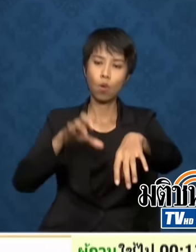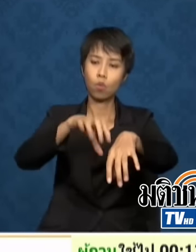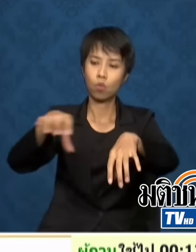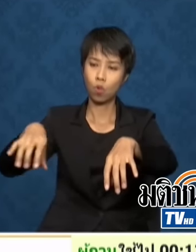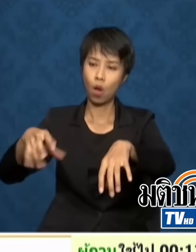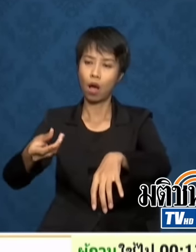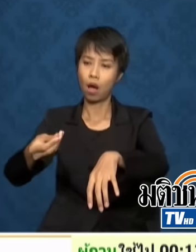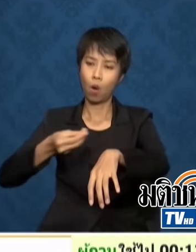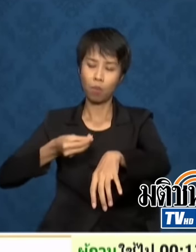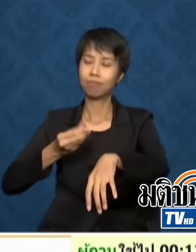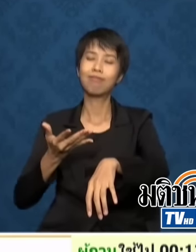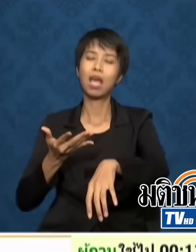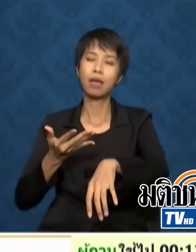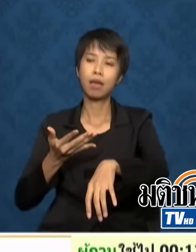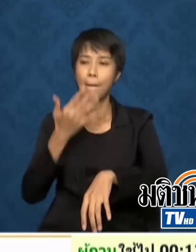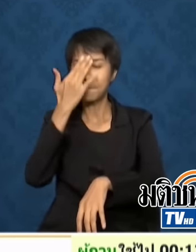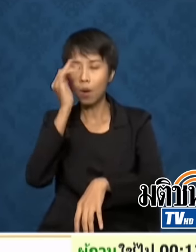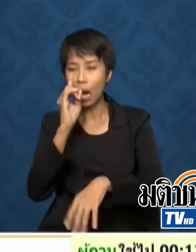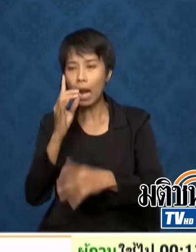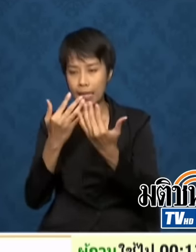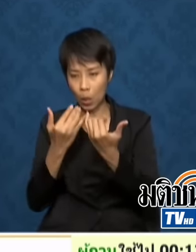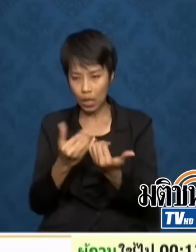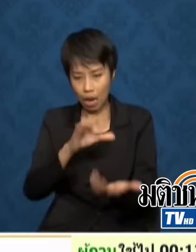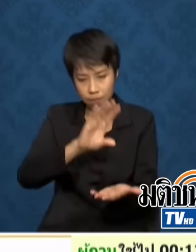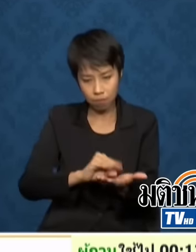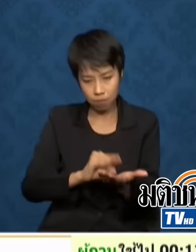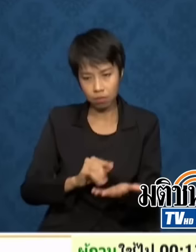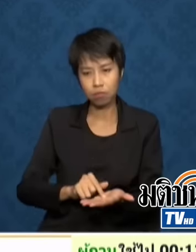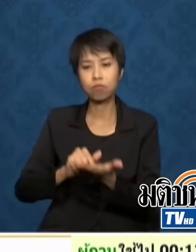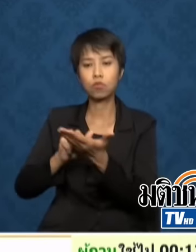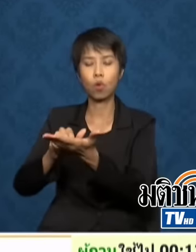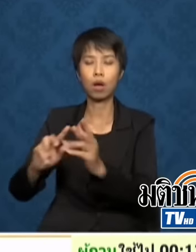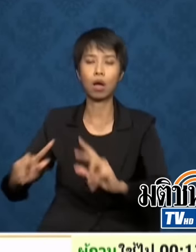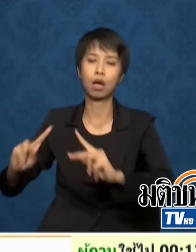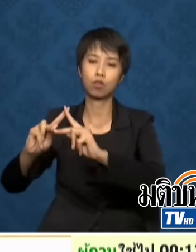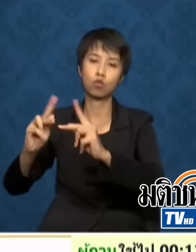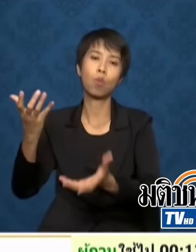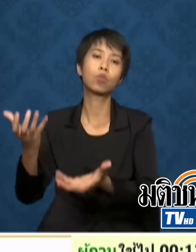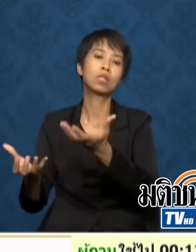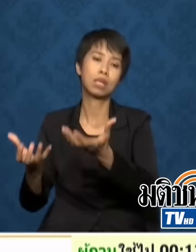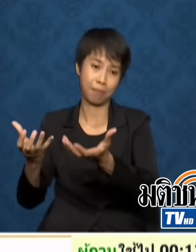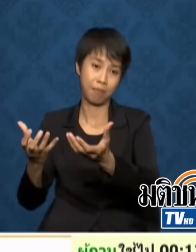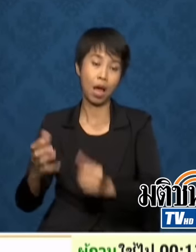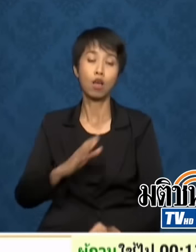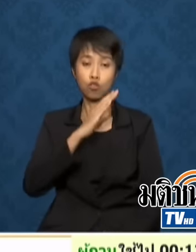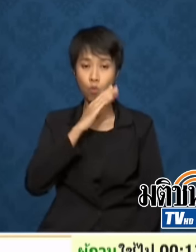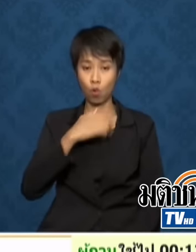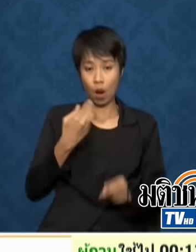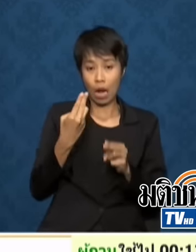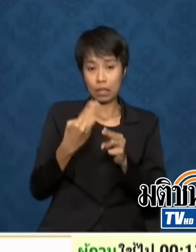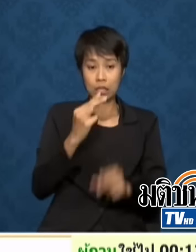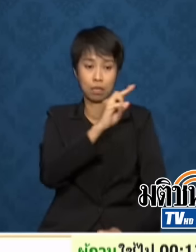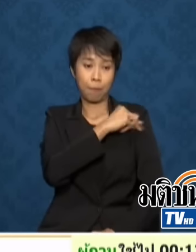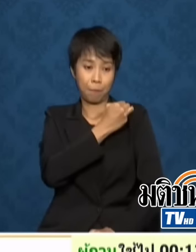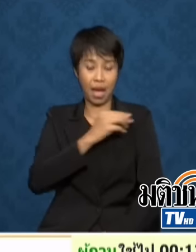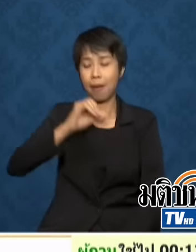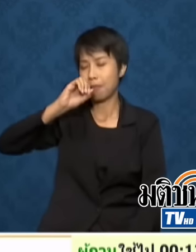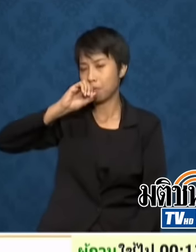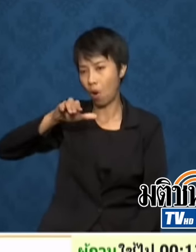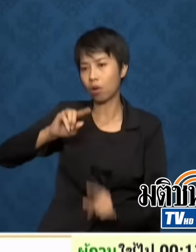รื่องไปสู่ในกระบวนการยุติธรรมแล้วแล้วถ้าเกิดผมเอ่ยชื่อแพทย์ทัวร์ไปลงท่านหมดผมก็ไปละเมิดสิทธิ์เขาผมต้องถ